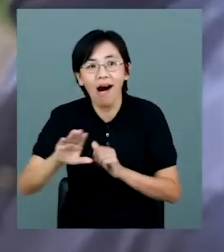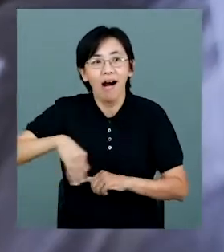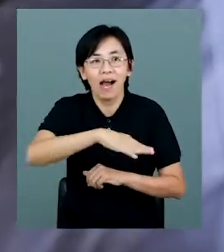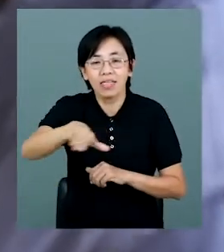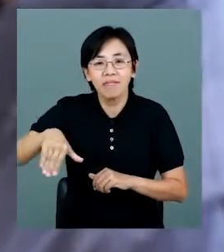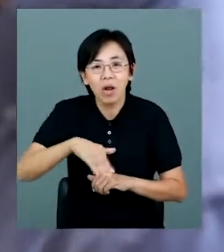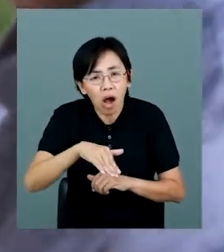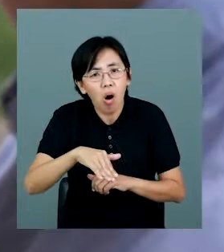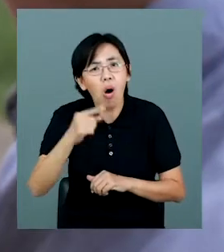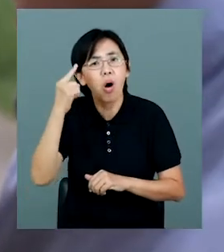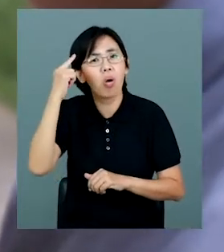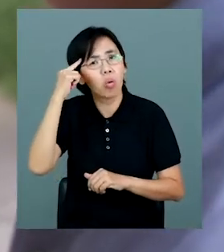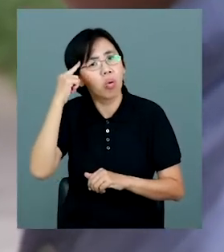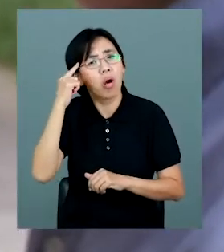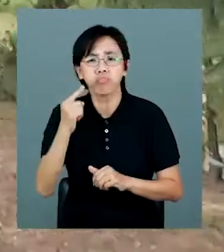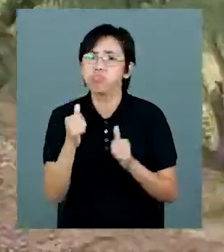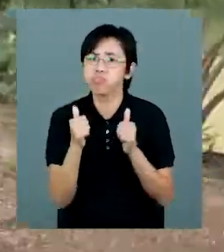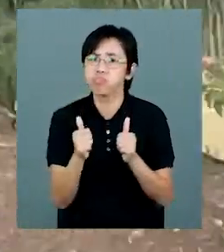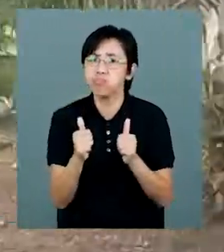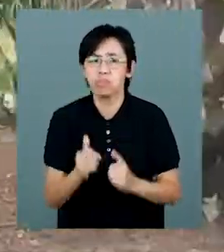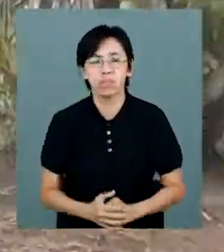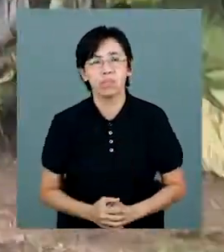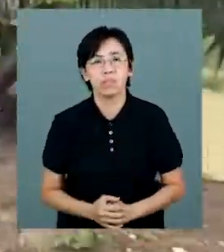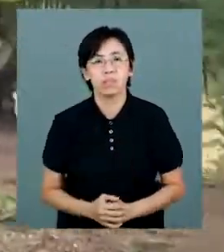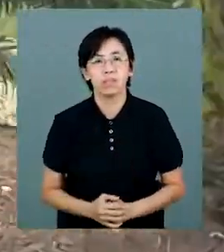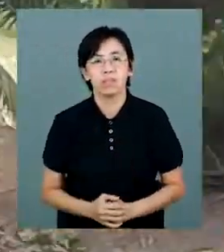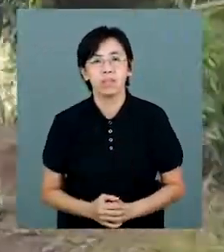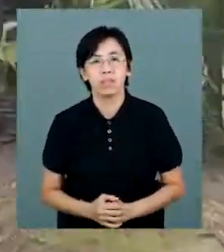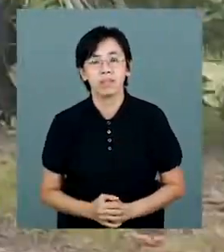าโอเคค่ะ เ